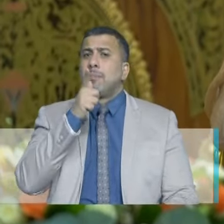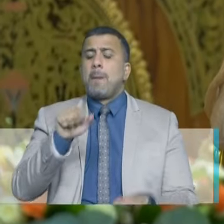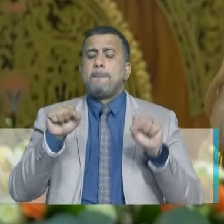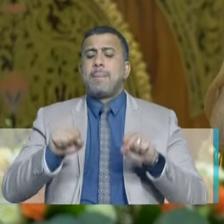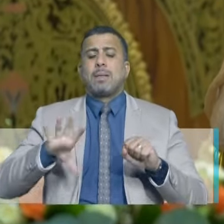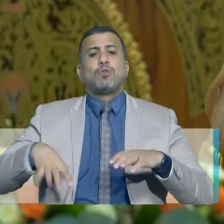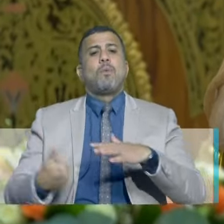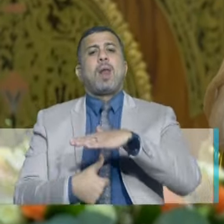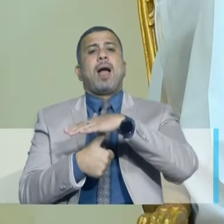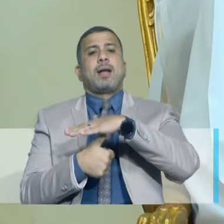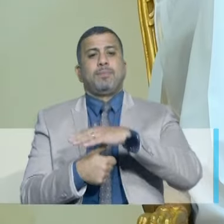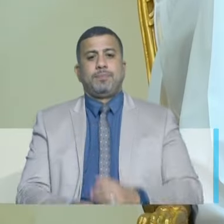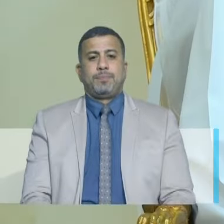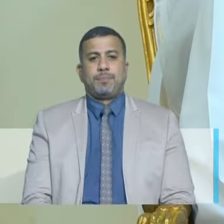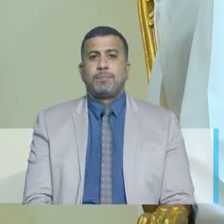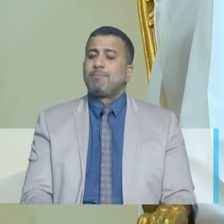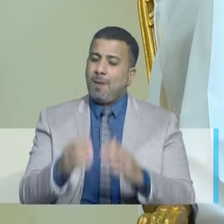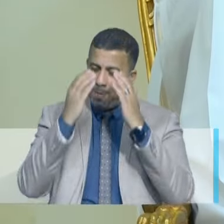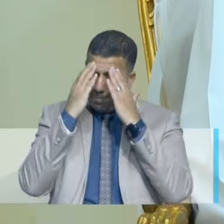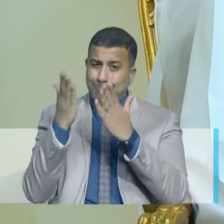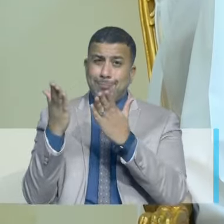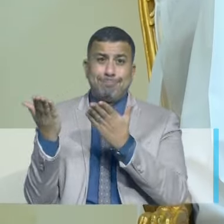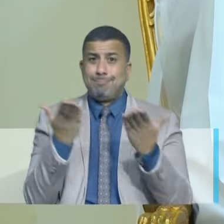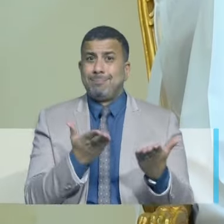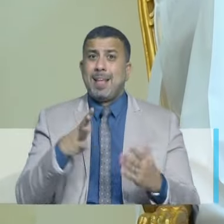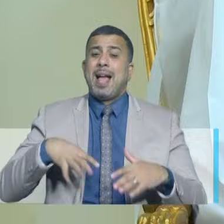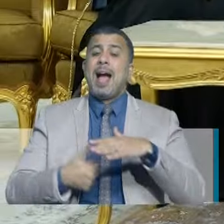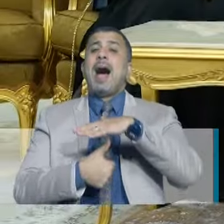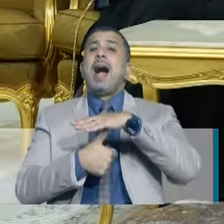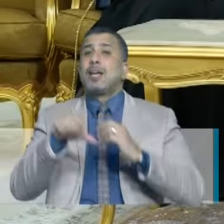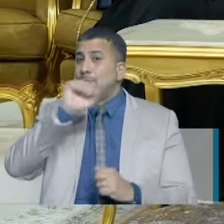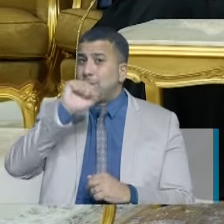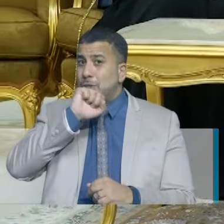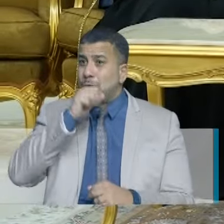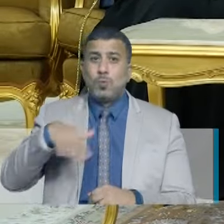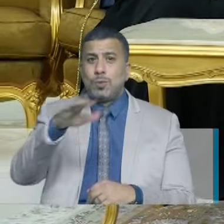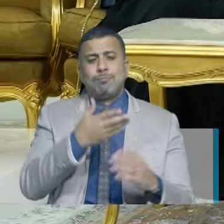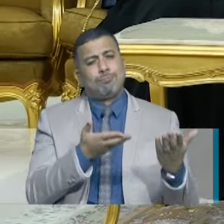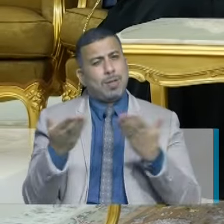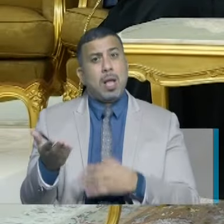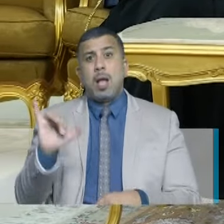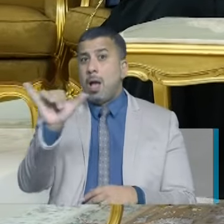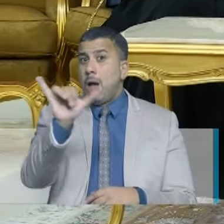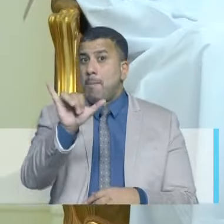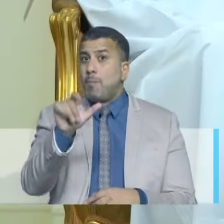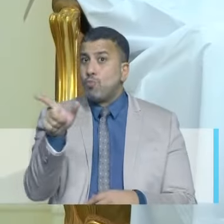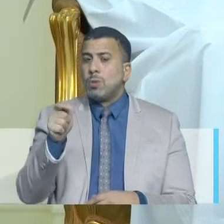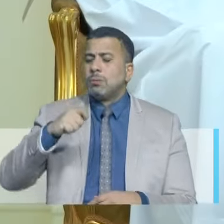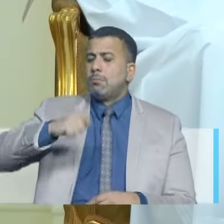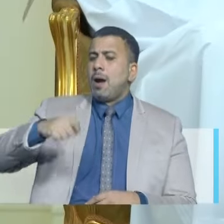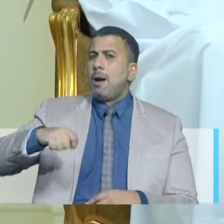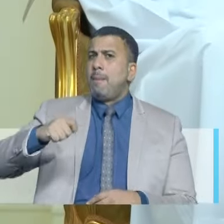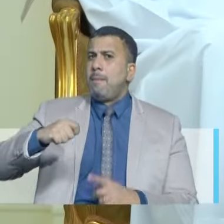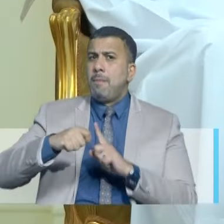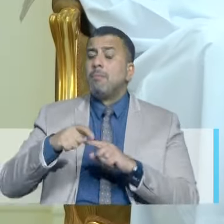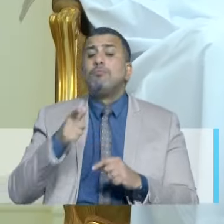مكتب سمو الحاكم ورحب صاحب السمو حاكم الشارقه حضور مشيرا الى اهميه السلطه القضائيه